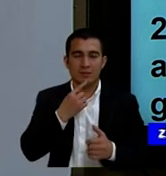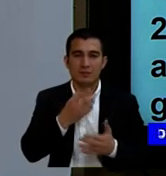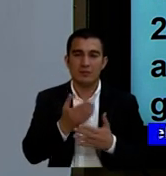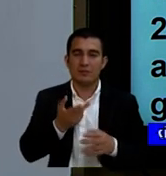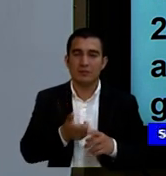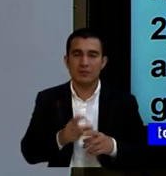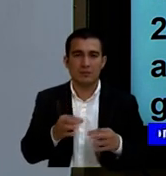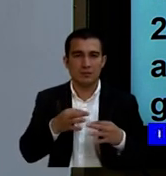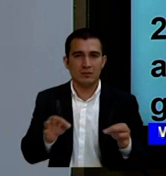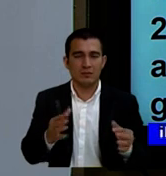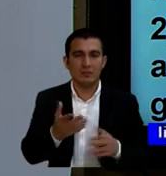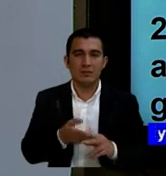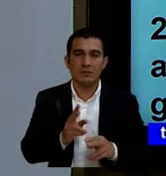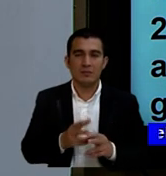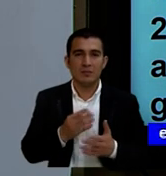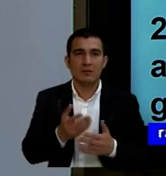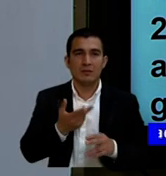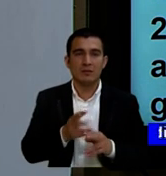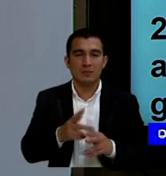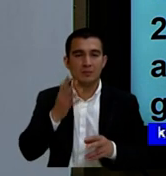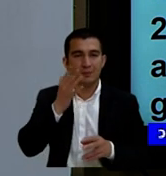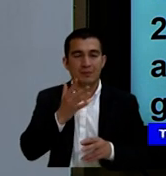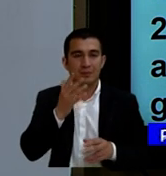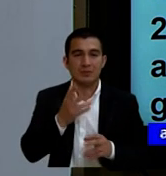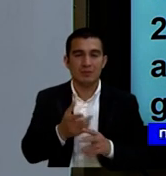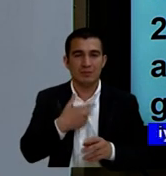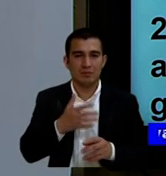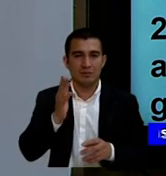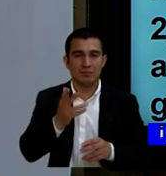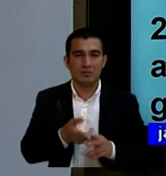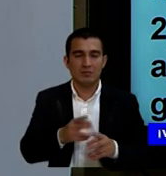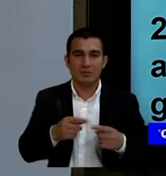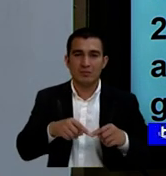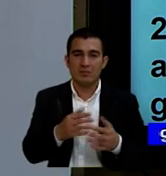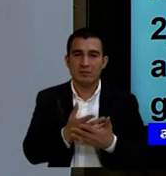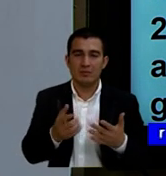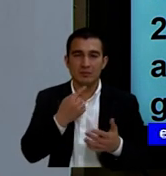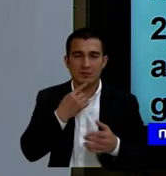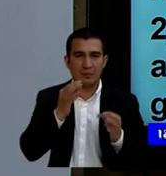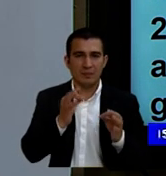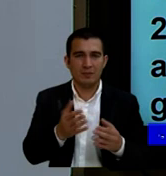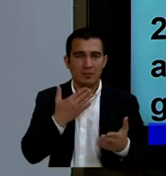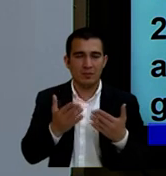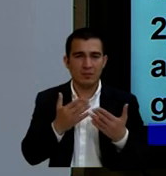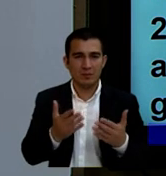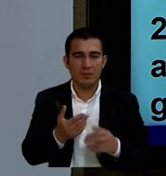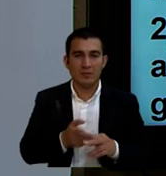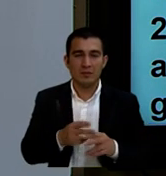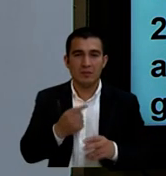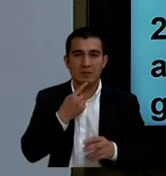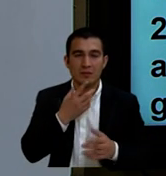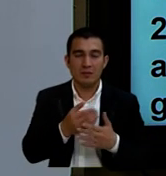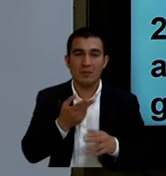bemalol, maqsadga va nutqiy vaziyatga muvofiq tarzda foydalana olish, nutqda